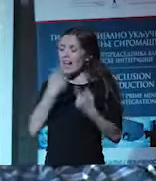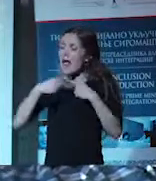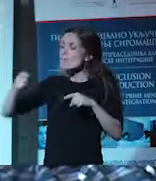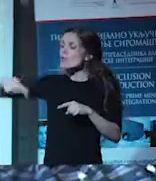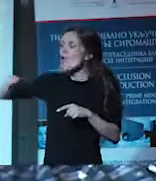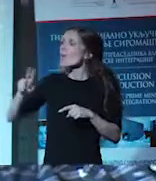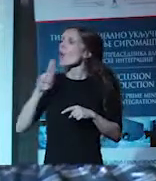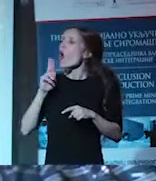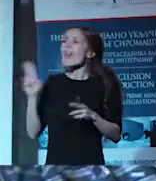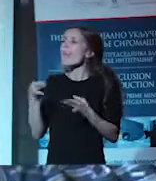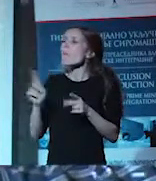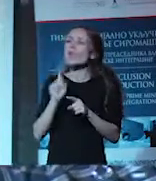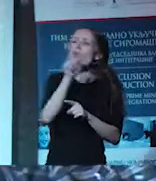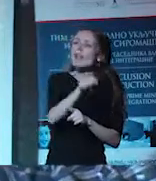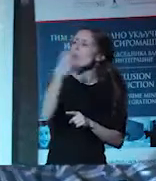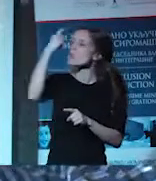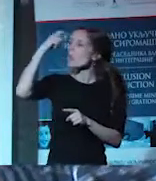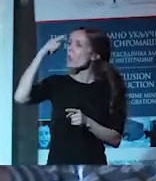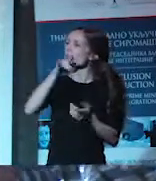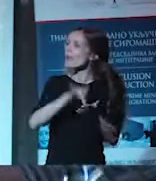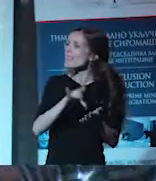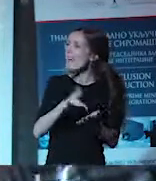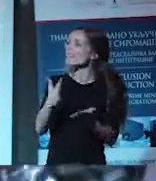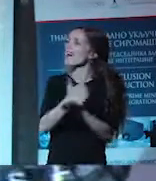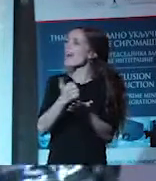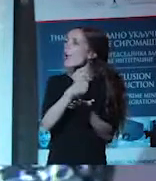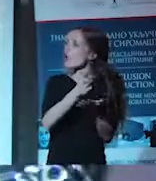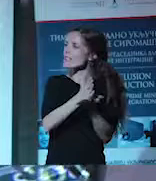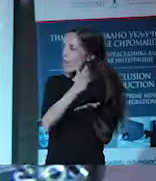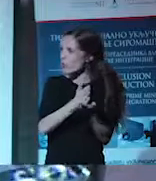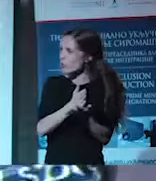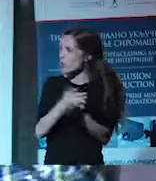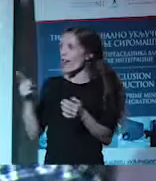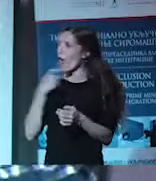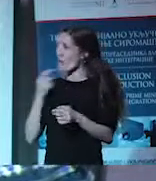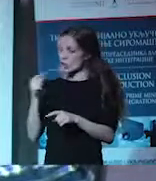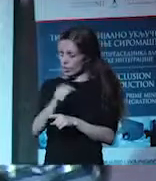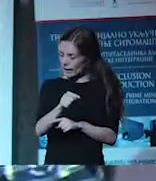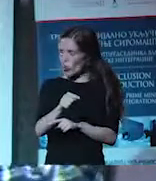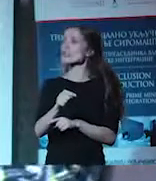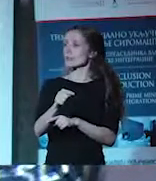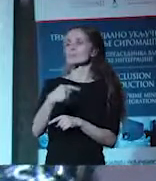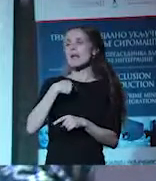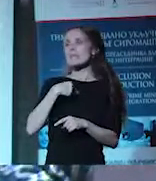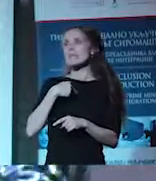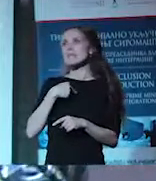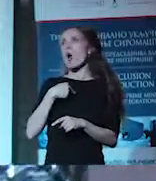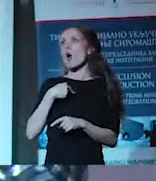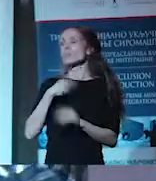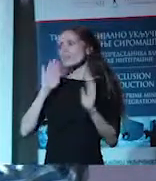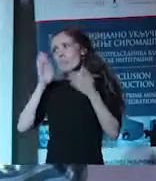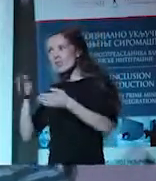koji ne mogu da dođu do kulturnog centra i da koriste usluge koje on nudi. Tako da smo posvetili pažnju, kažem